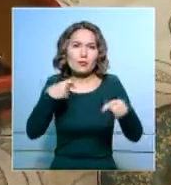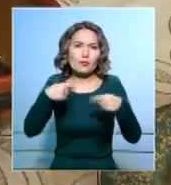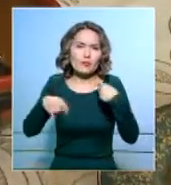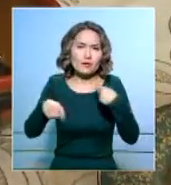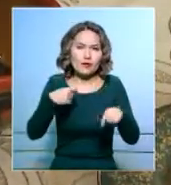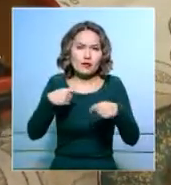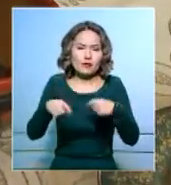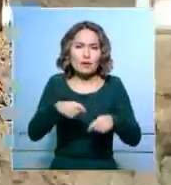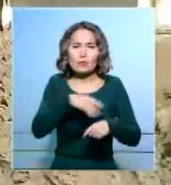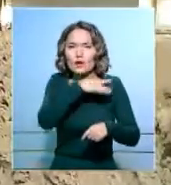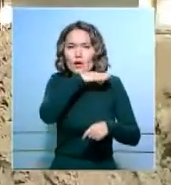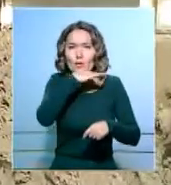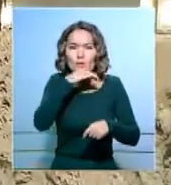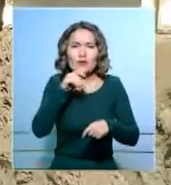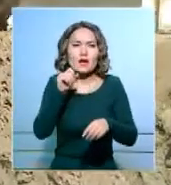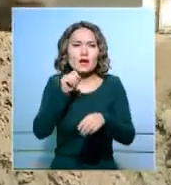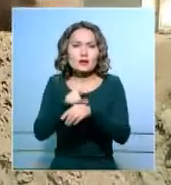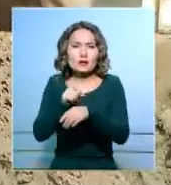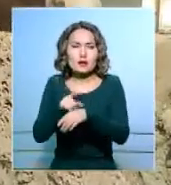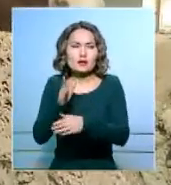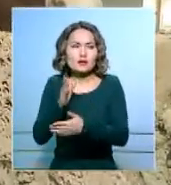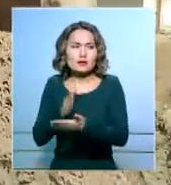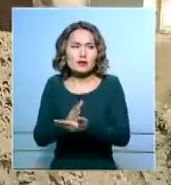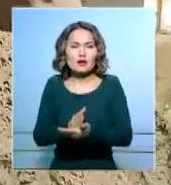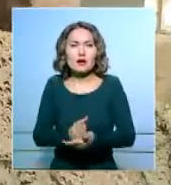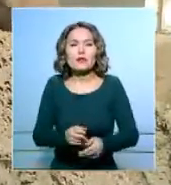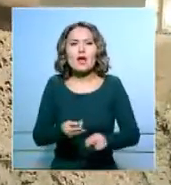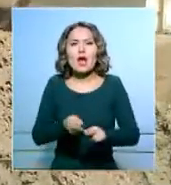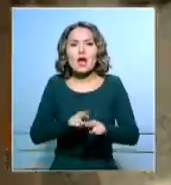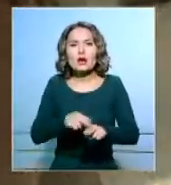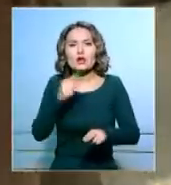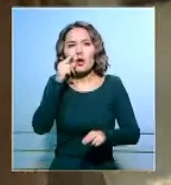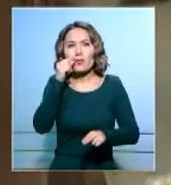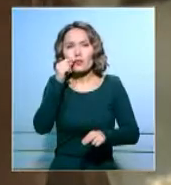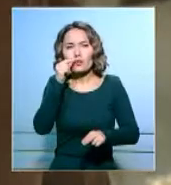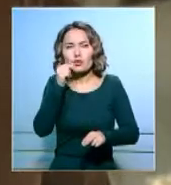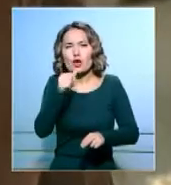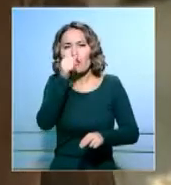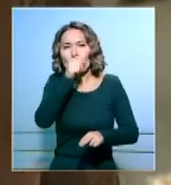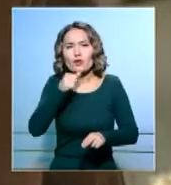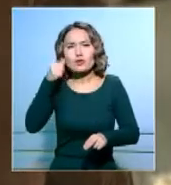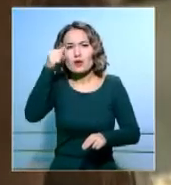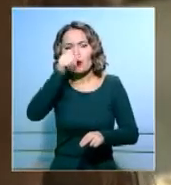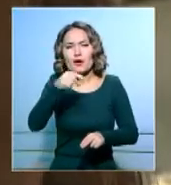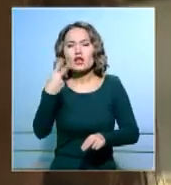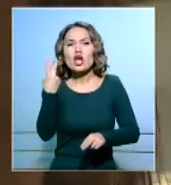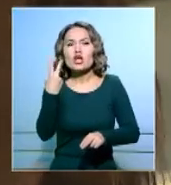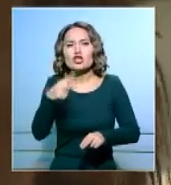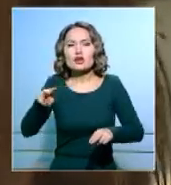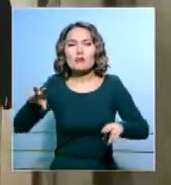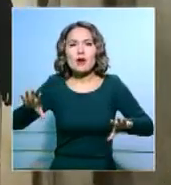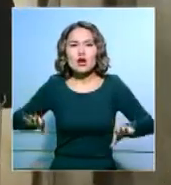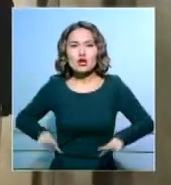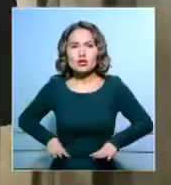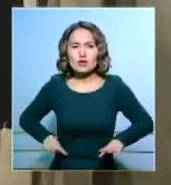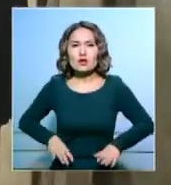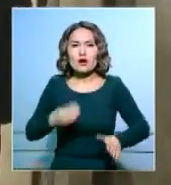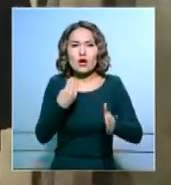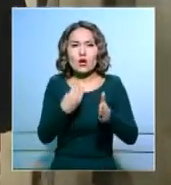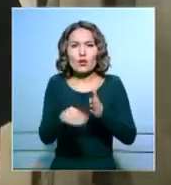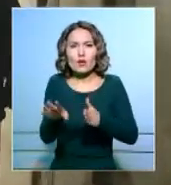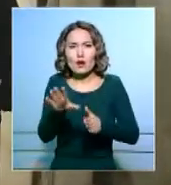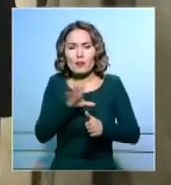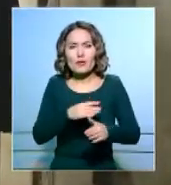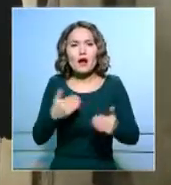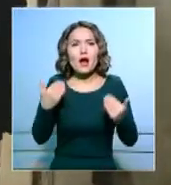саумалға өте сұраныс көп. Абай Жәдігер осыдан 5 жыл бұрын 20 жылқы сатып алады. Азғана уақытта олардың санын 200-ге жеткізіп, асыл